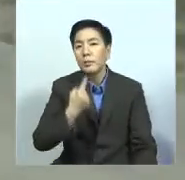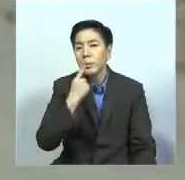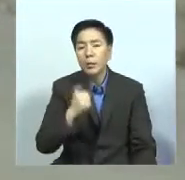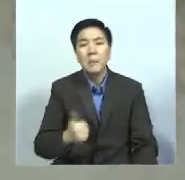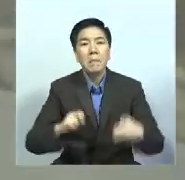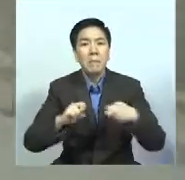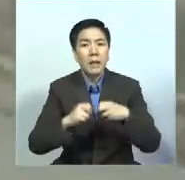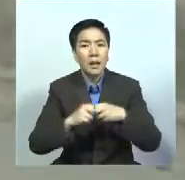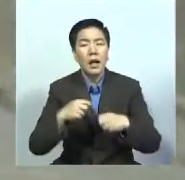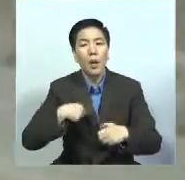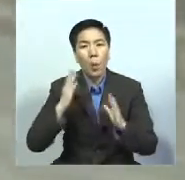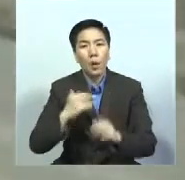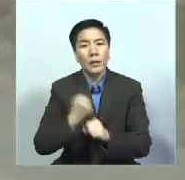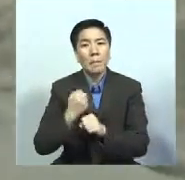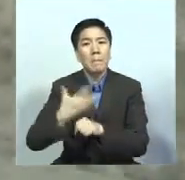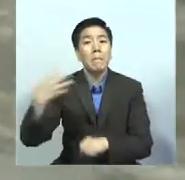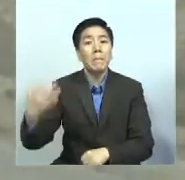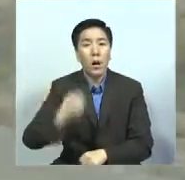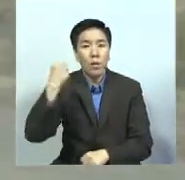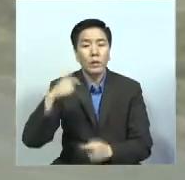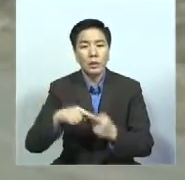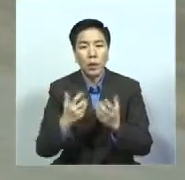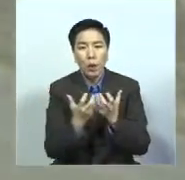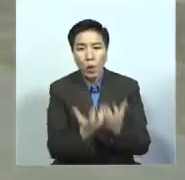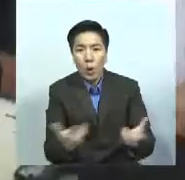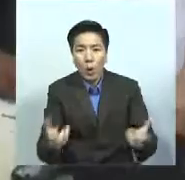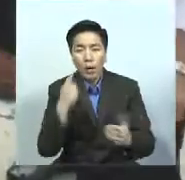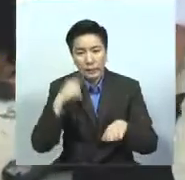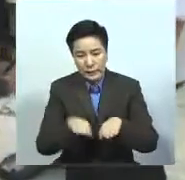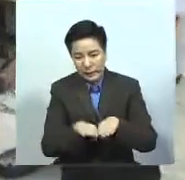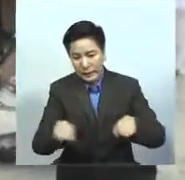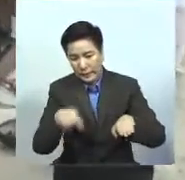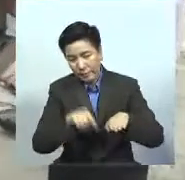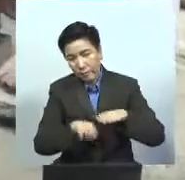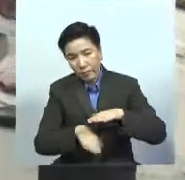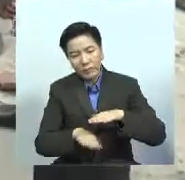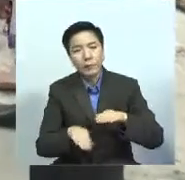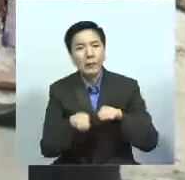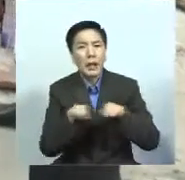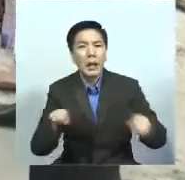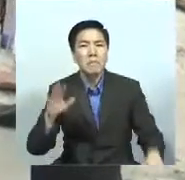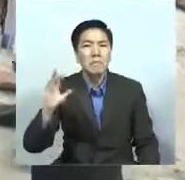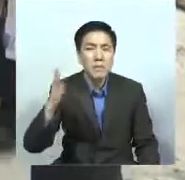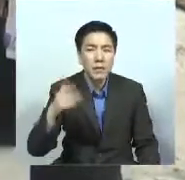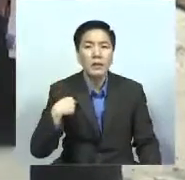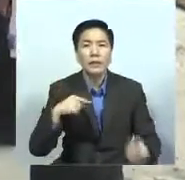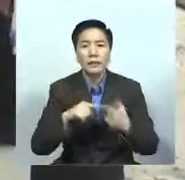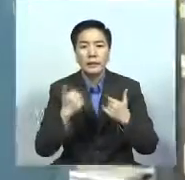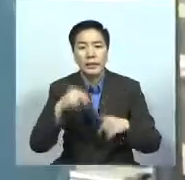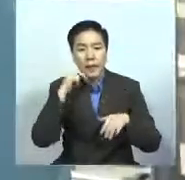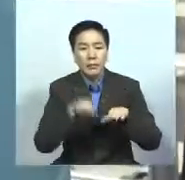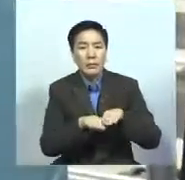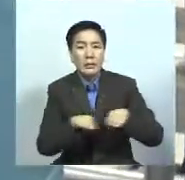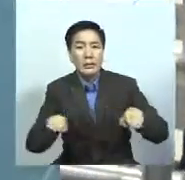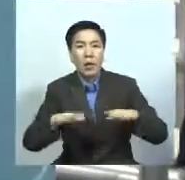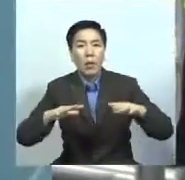าปัญหาเนี่ยเกิดจากผู้รับเหมาที่ใช้วัสดุรองฐานคันกั้นน้ำไม่ได้มาตรฐานก็เลยทำให้คัน